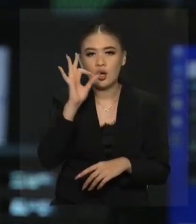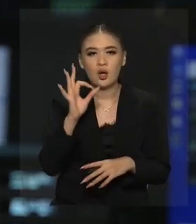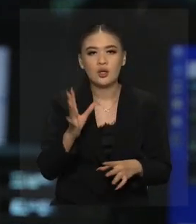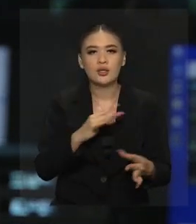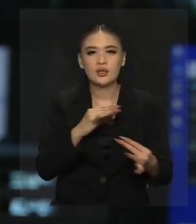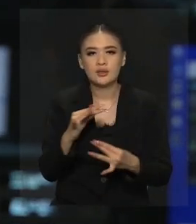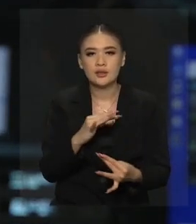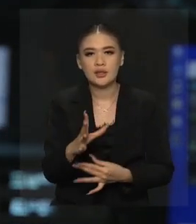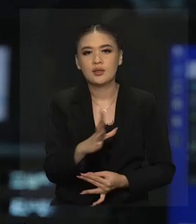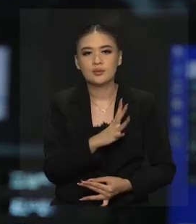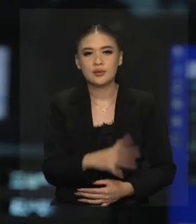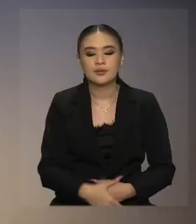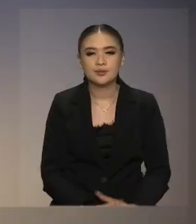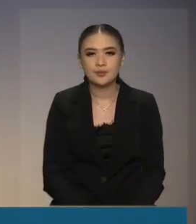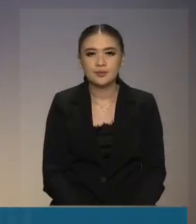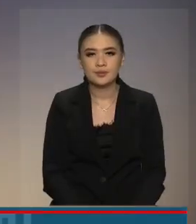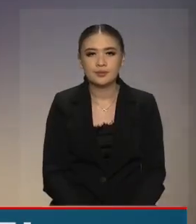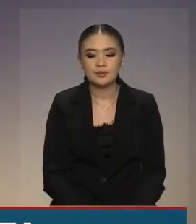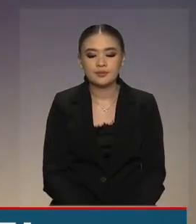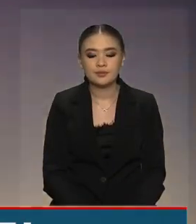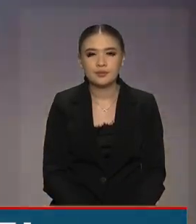қарсаңында тілшілеріміз тілдесіп келді.